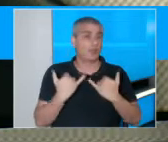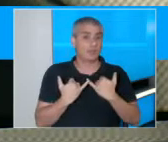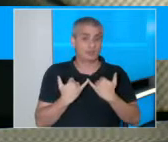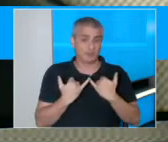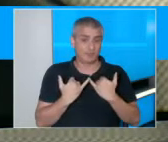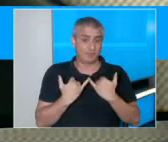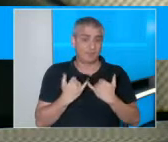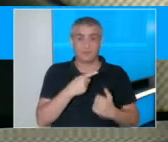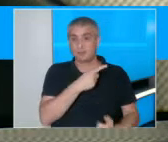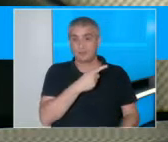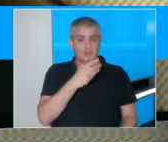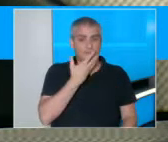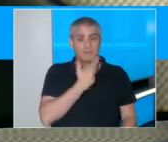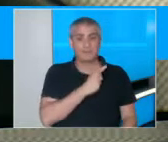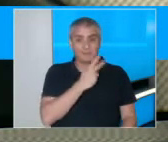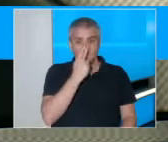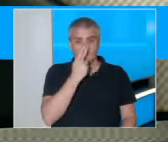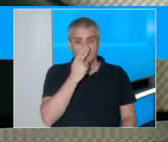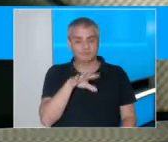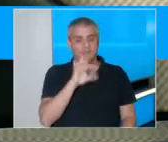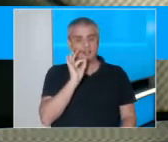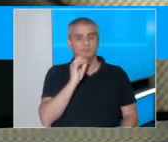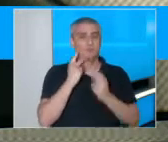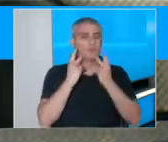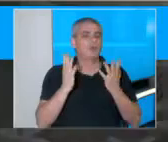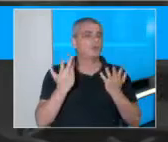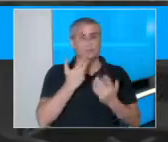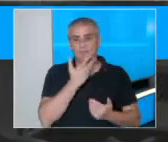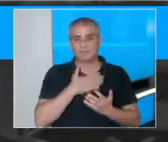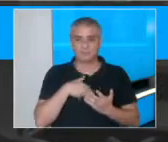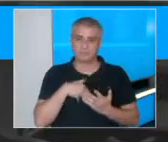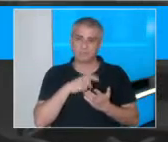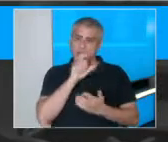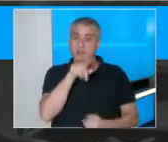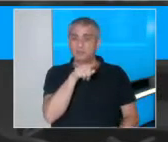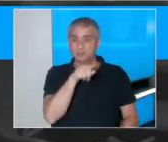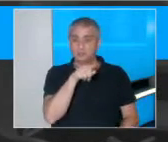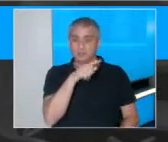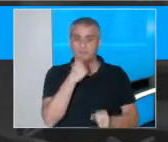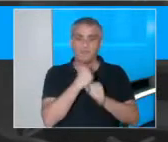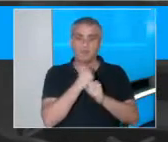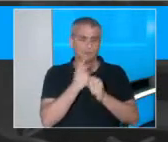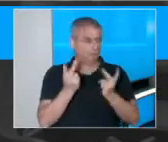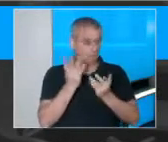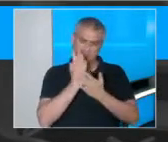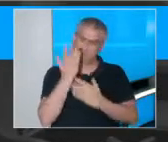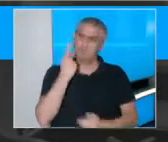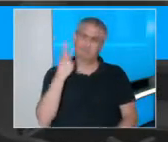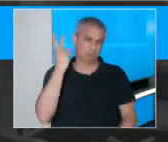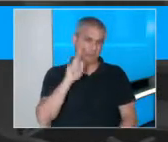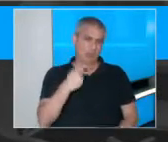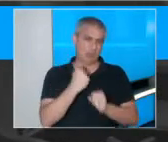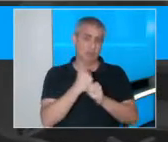הוא שמנדלבליט מנסה למצוא לו פתרון. הרי מנדלבליט רצה להרשיע אותו, הוא יוכל לעשות את זה בקלות כבר לפני